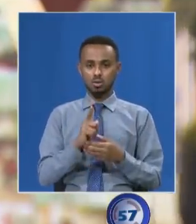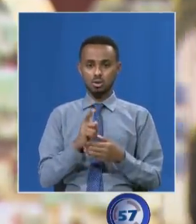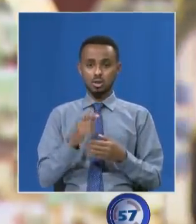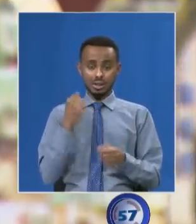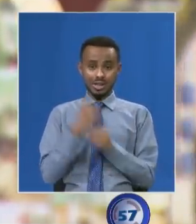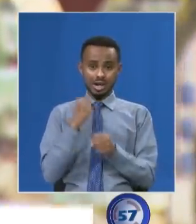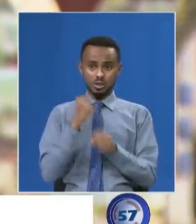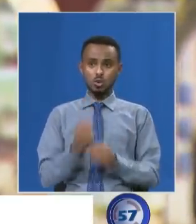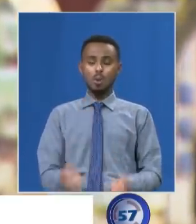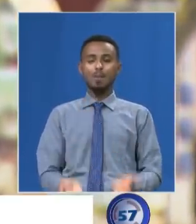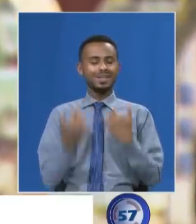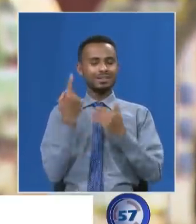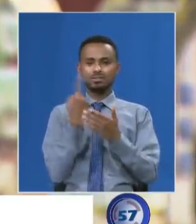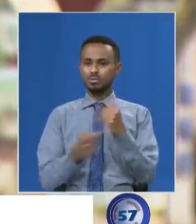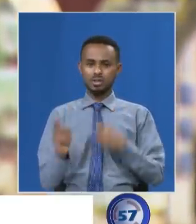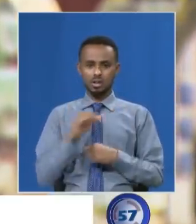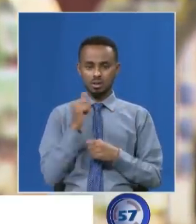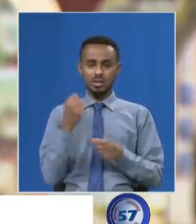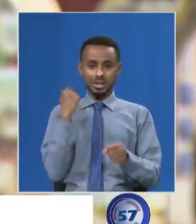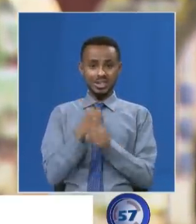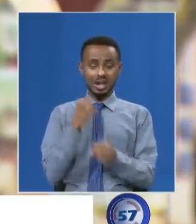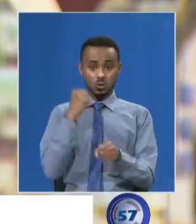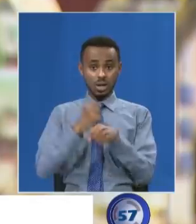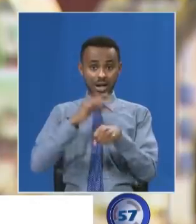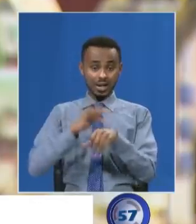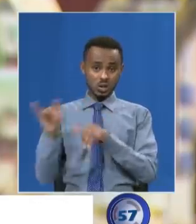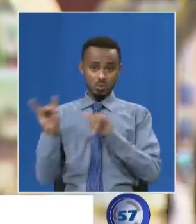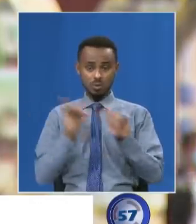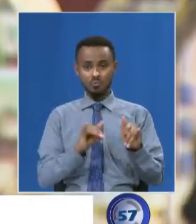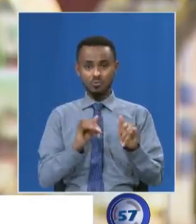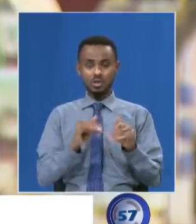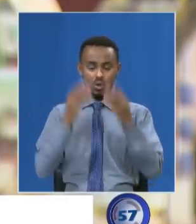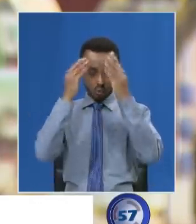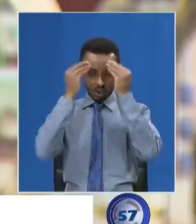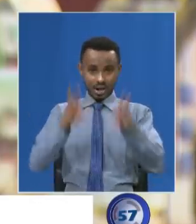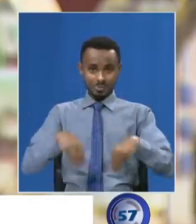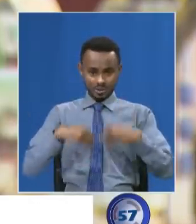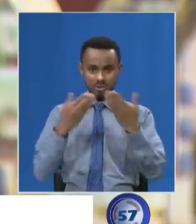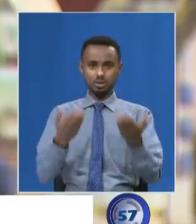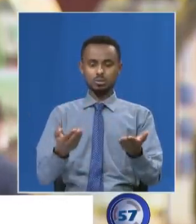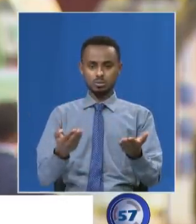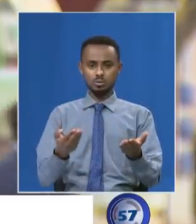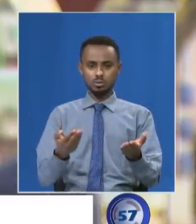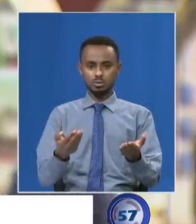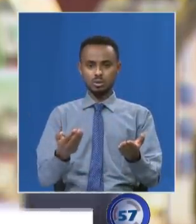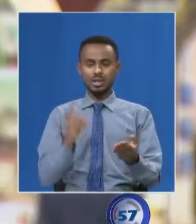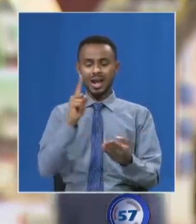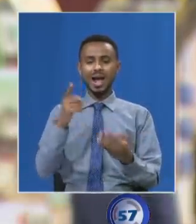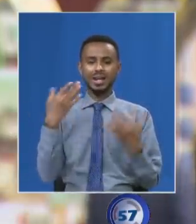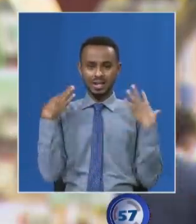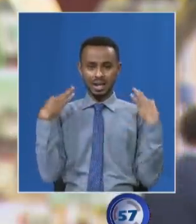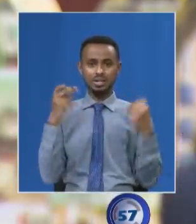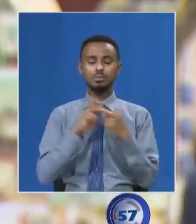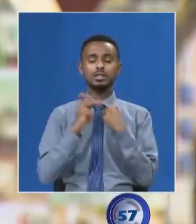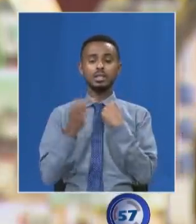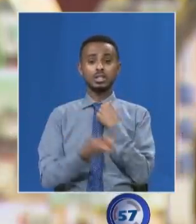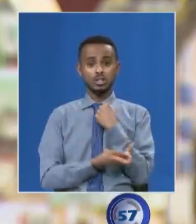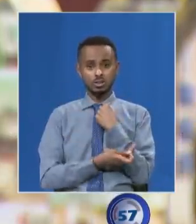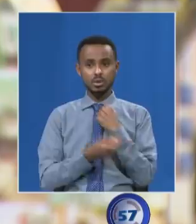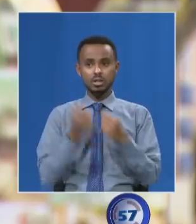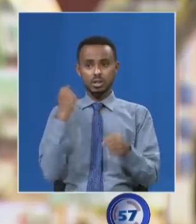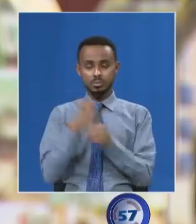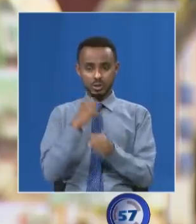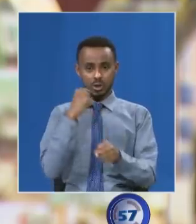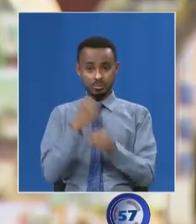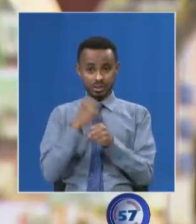ስራ ሰርቶ ማትረፍን ብቻ አይደለም ግን የሰራነው ስራ ላይ ደግሞ ሪኮግናይዝ መደረጉ እንደ አንድ ግለሰብ እንደ ድርጅት